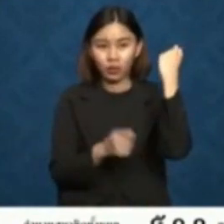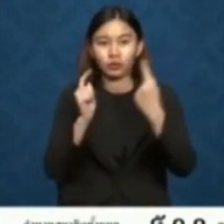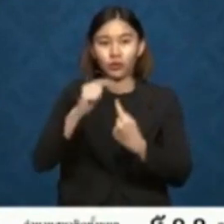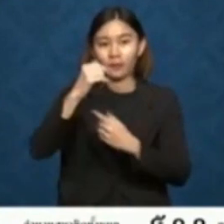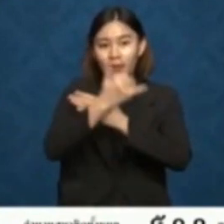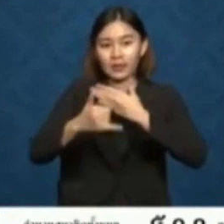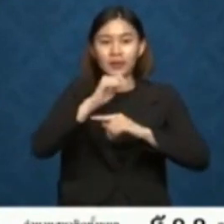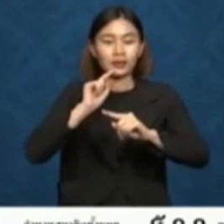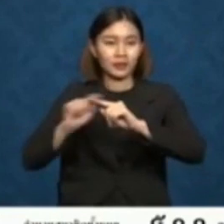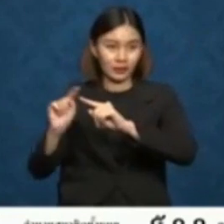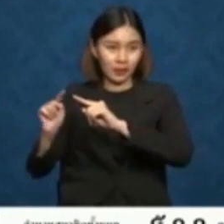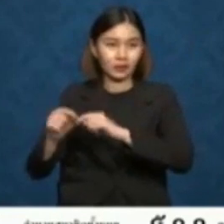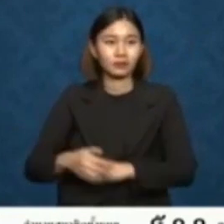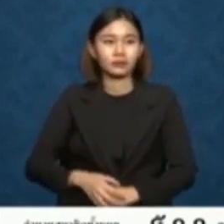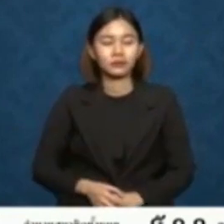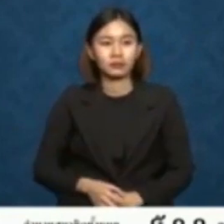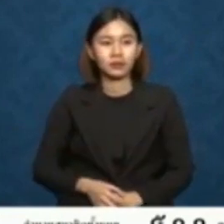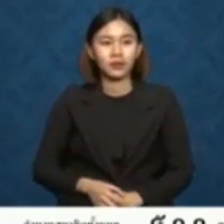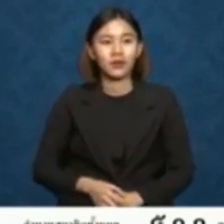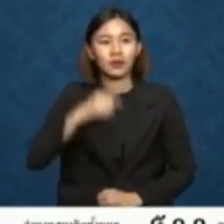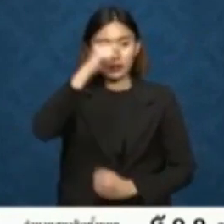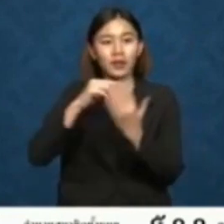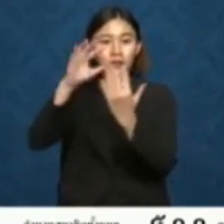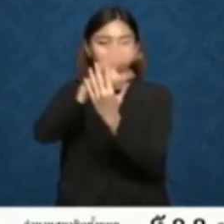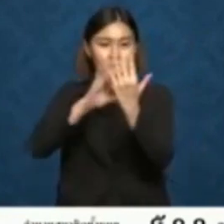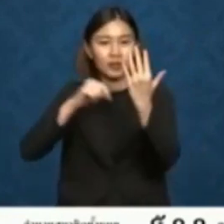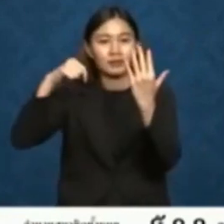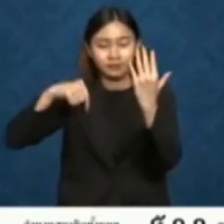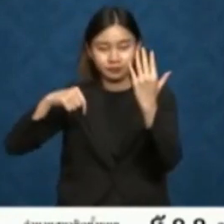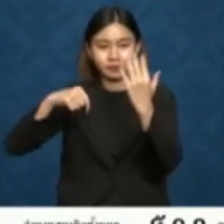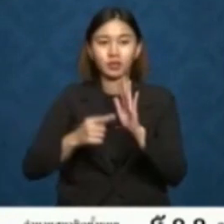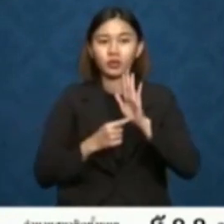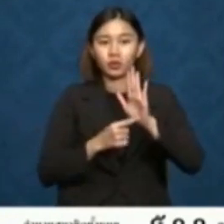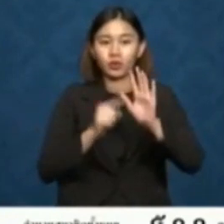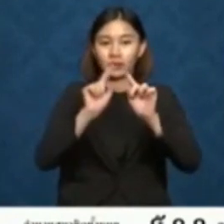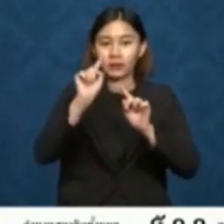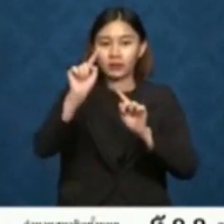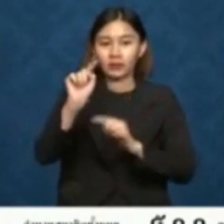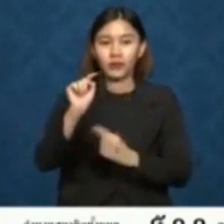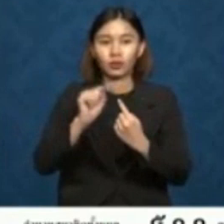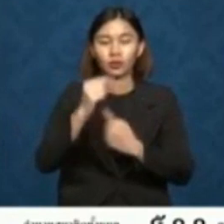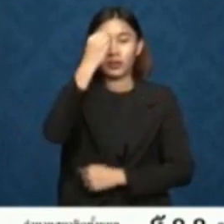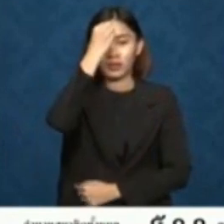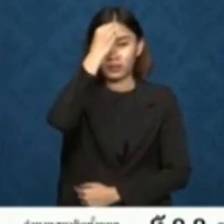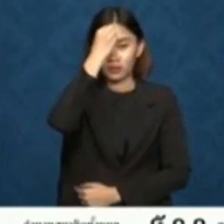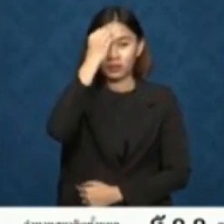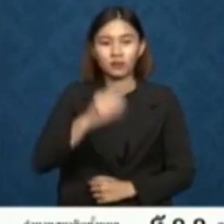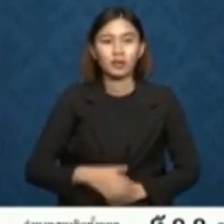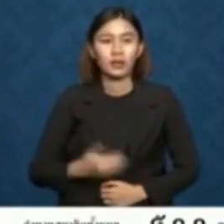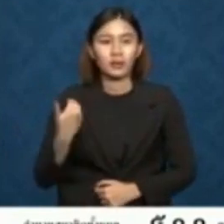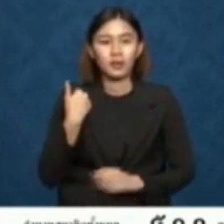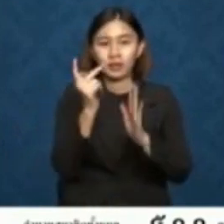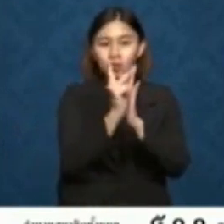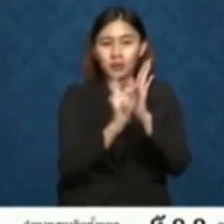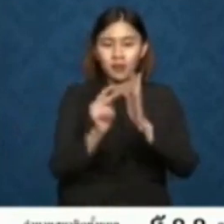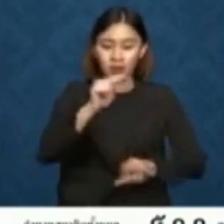างบทลงโทษของในประเทศต่างๆรวมถึงประเทศไทยกันครับตัวอย่างที่1ครับท่านประธานในประเทศ